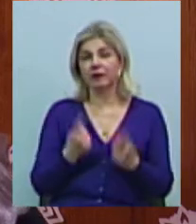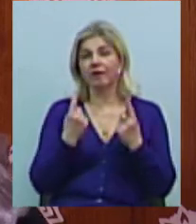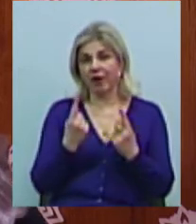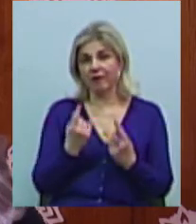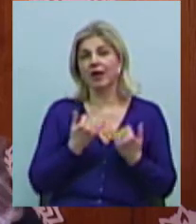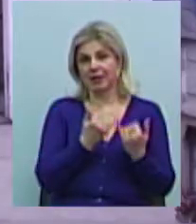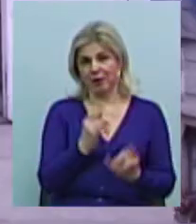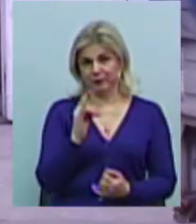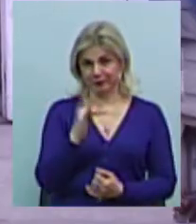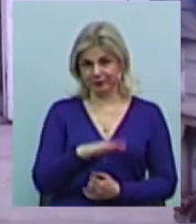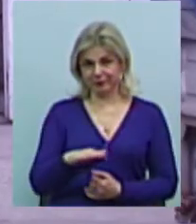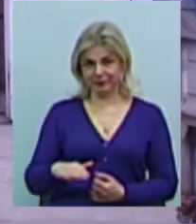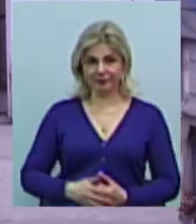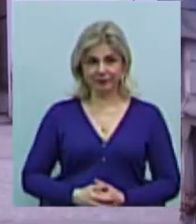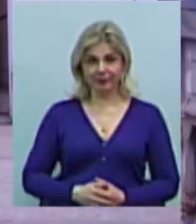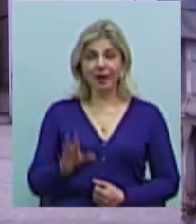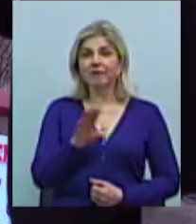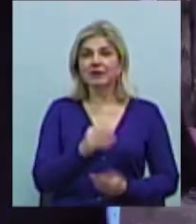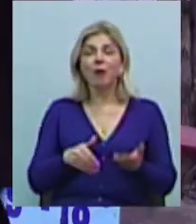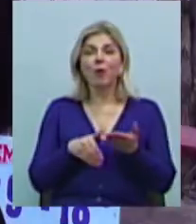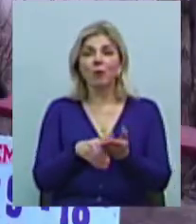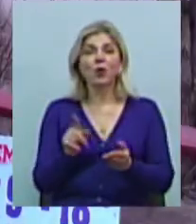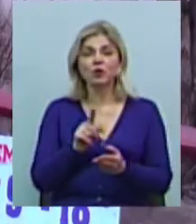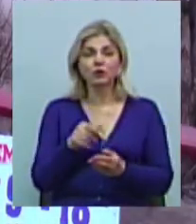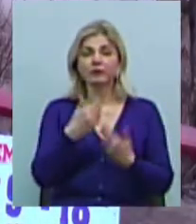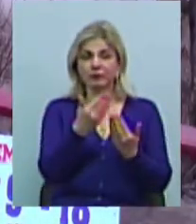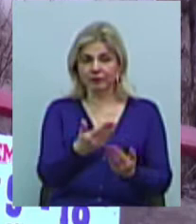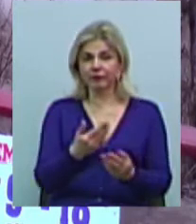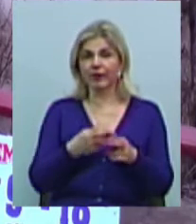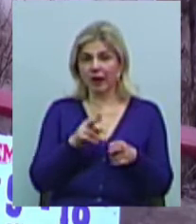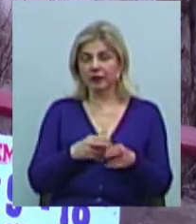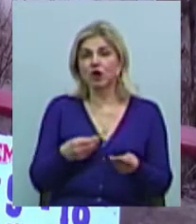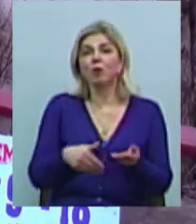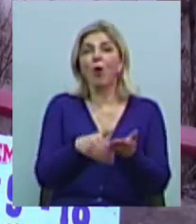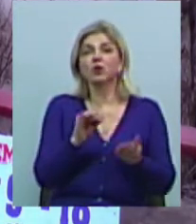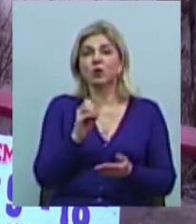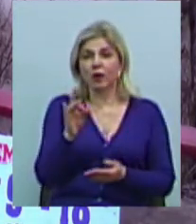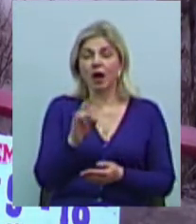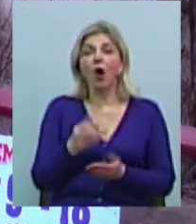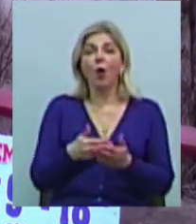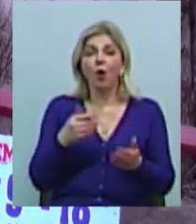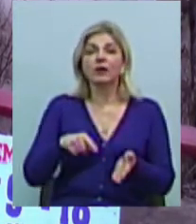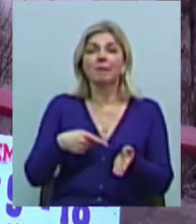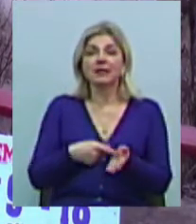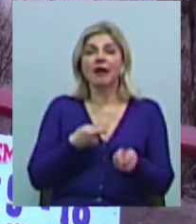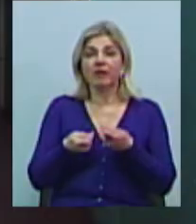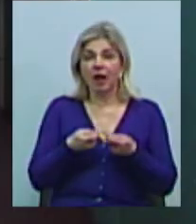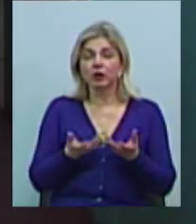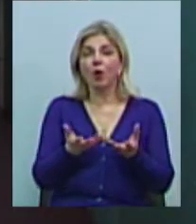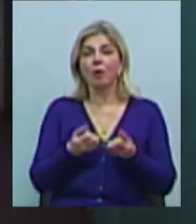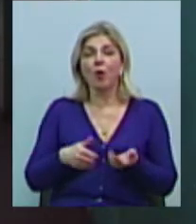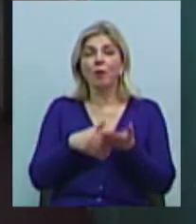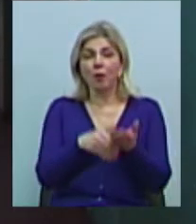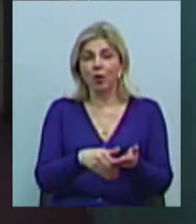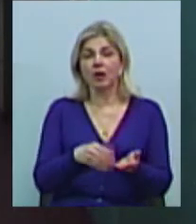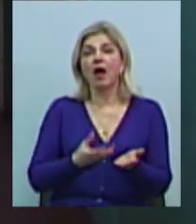для родини. Вся допомога, що надходить на адресу товариства, суто спонсорська. Від місцевої влади центр отримує допомогу у вигляді